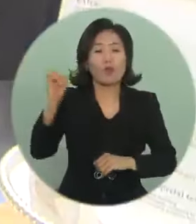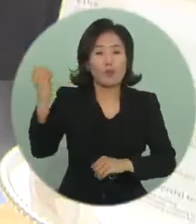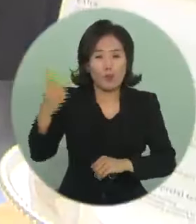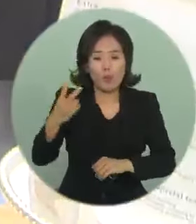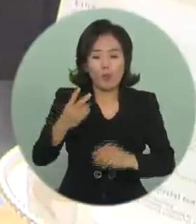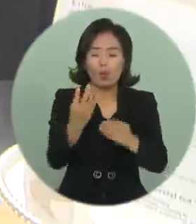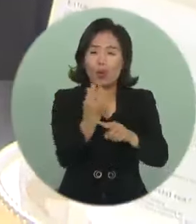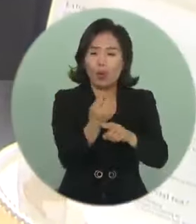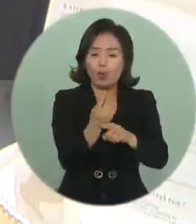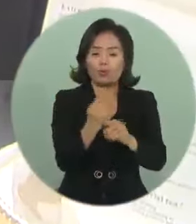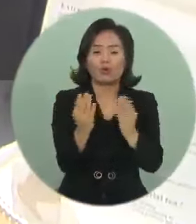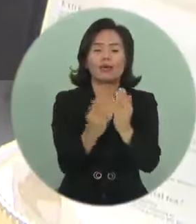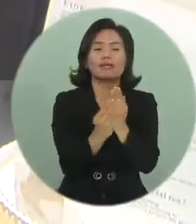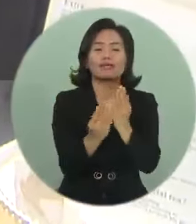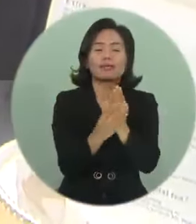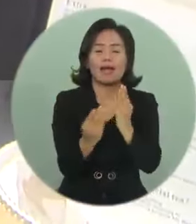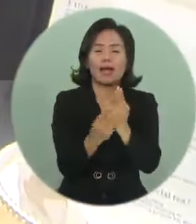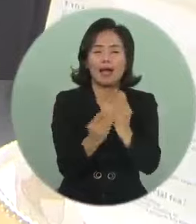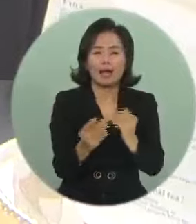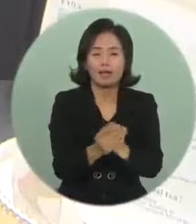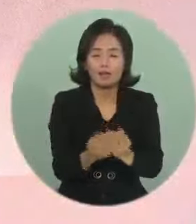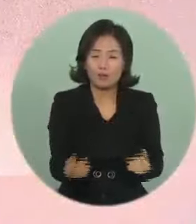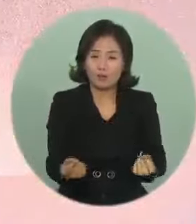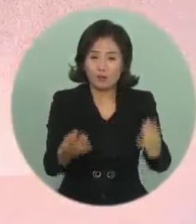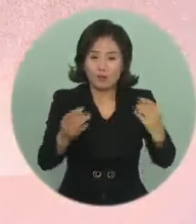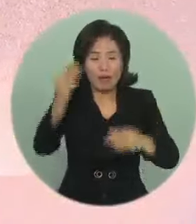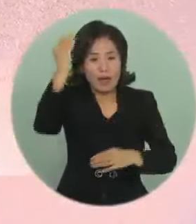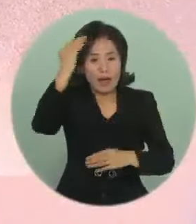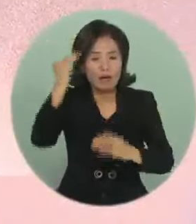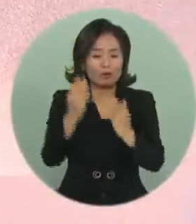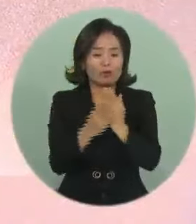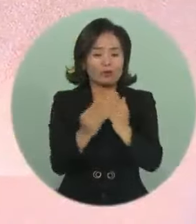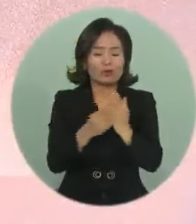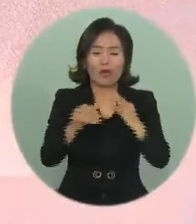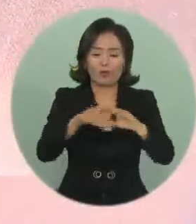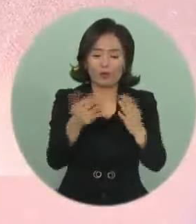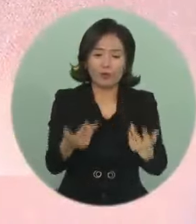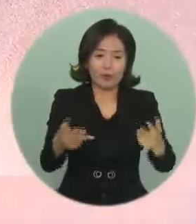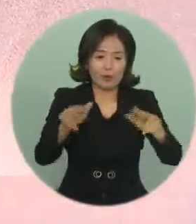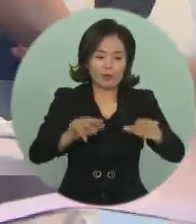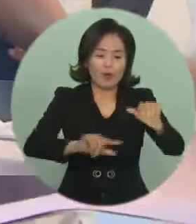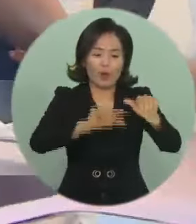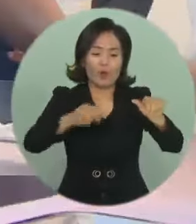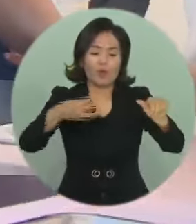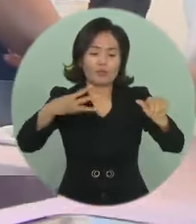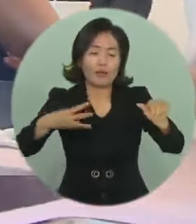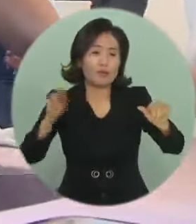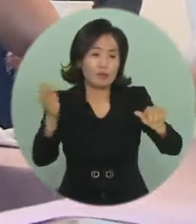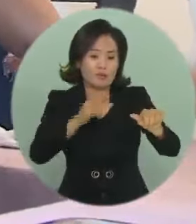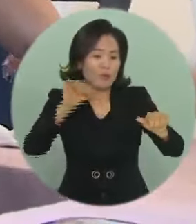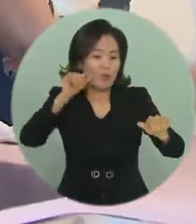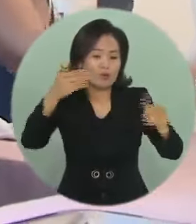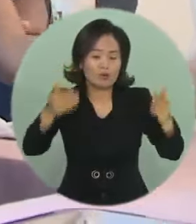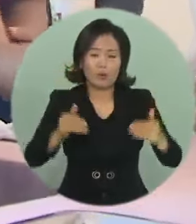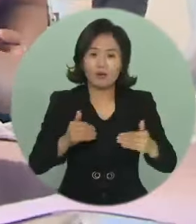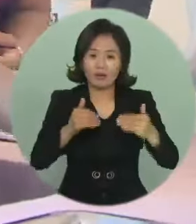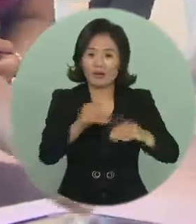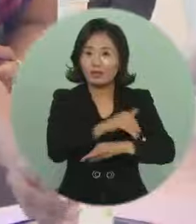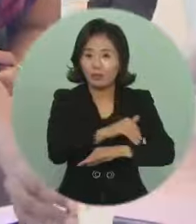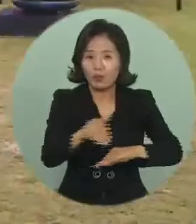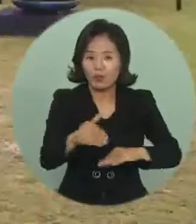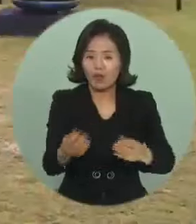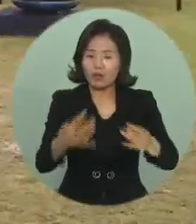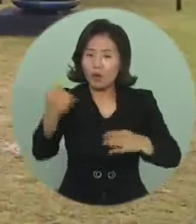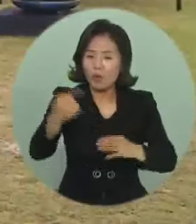알리는 보성 다향 대축제가 한국차 문화공원에서 다음 달 3일부터 다 세간 열립니다 하지만